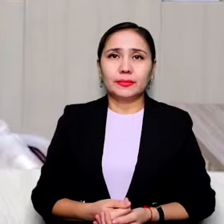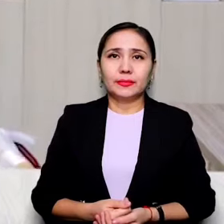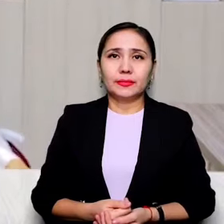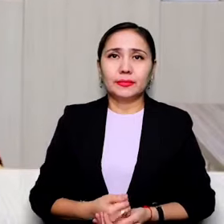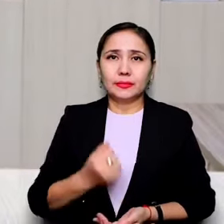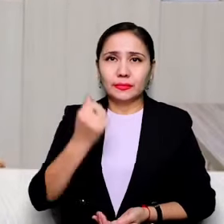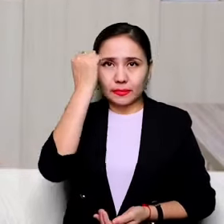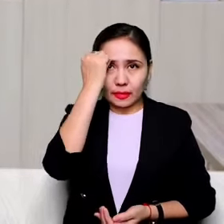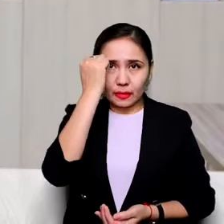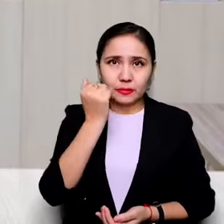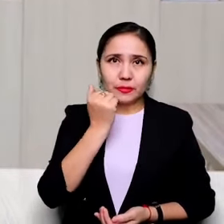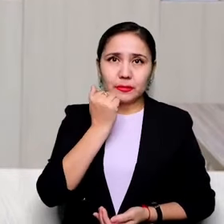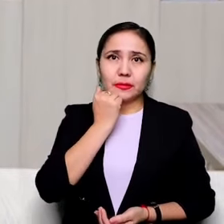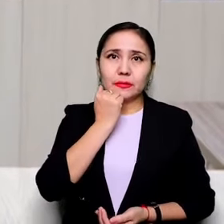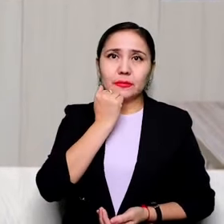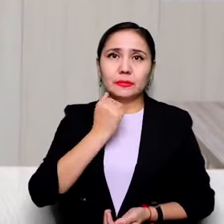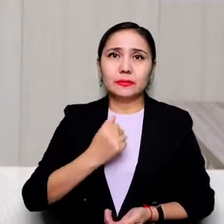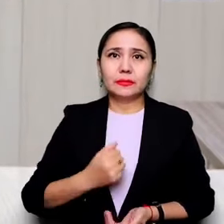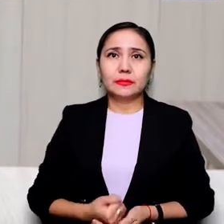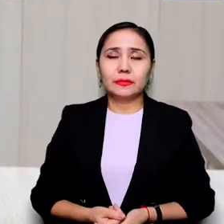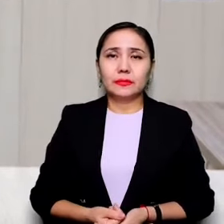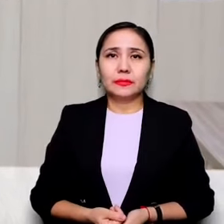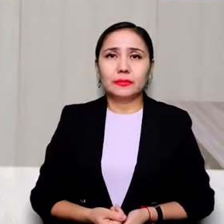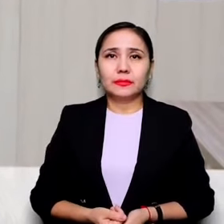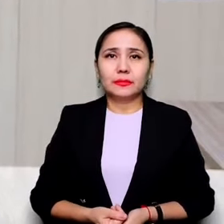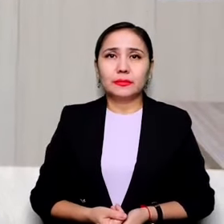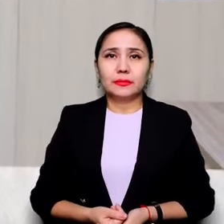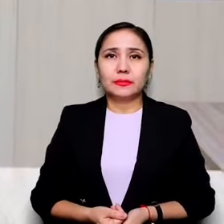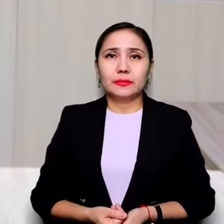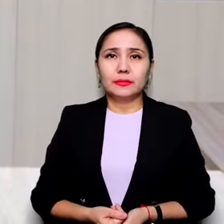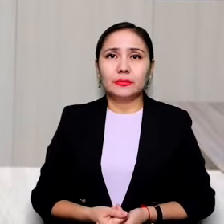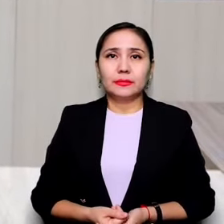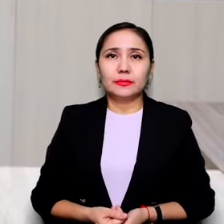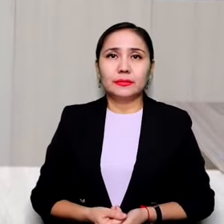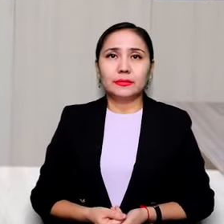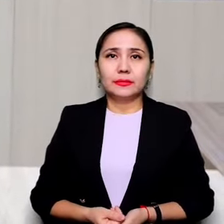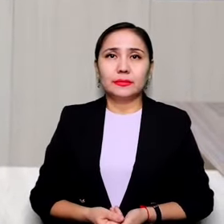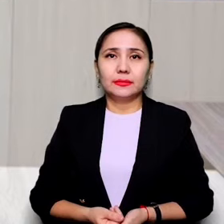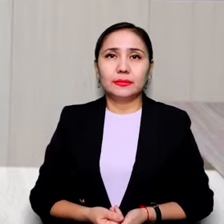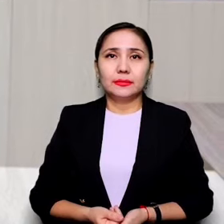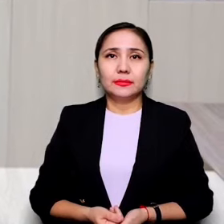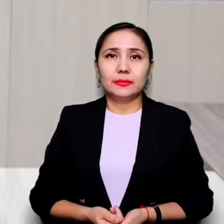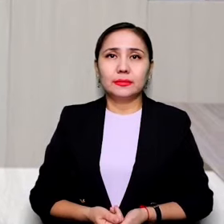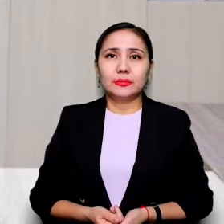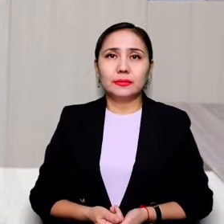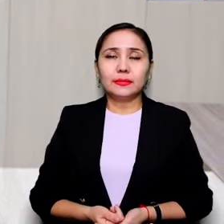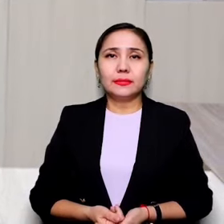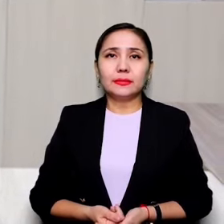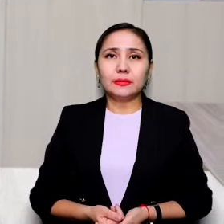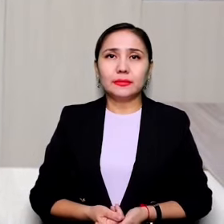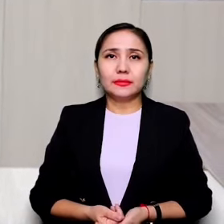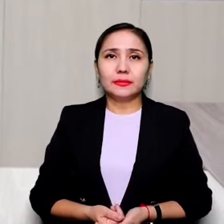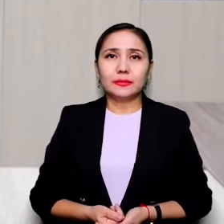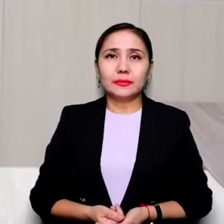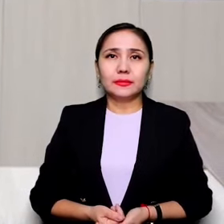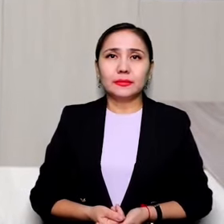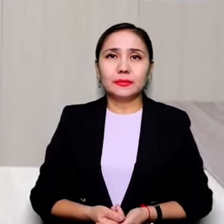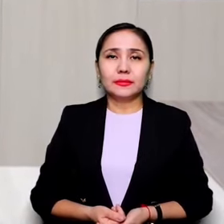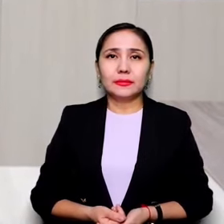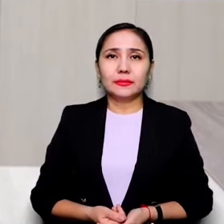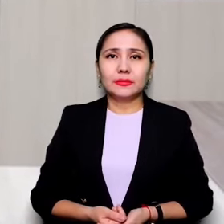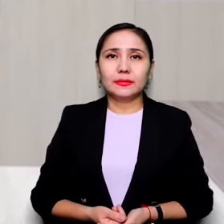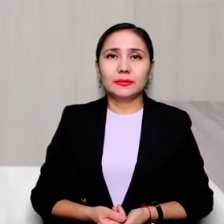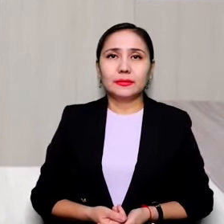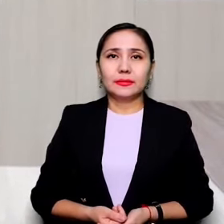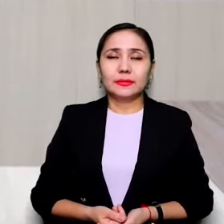Rahmat. Kotiba stollarni surib, aravachani eshik tomon sudradi. Xonaning devorlari qaymoq rangda, eshik to'q ko'k rangda.